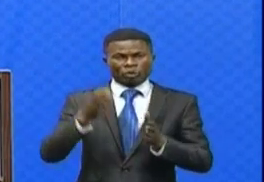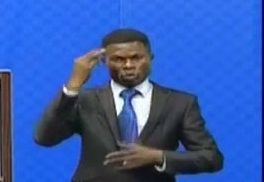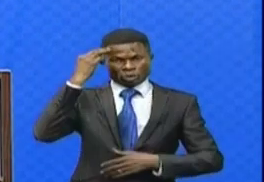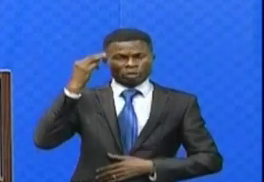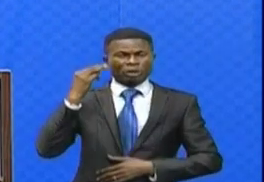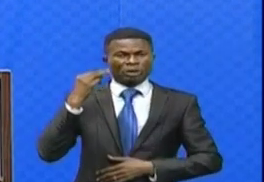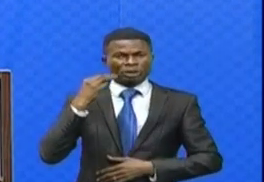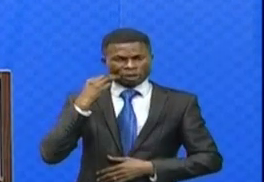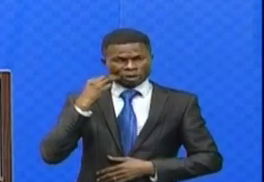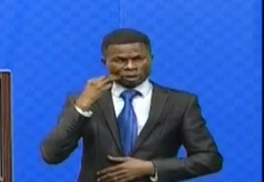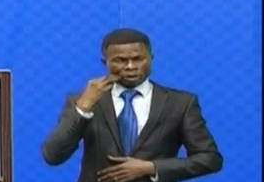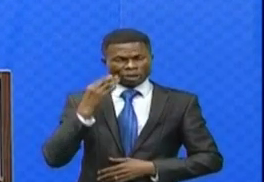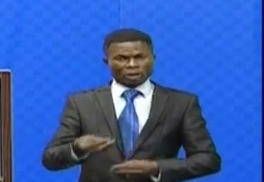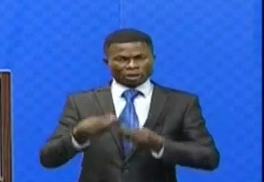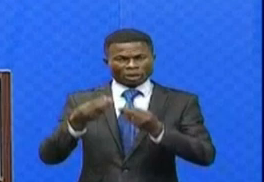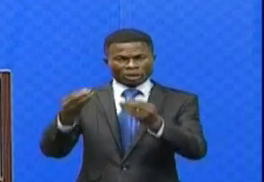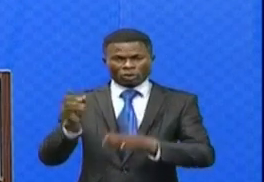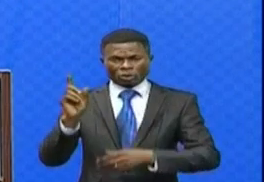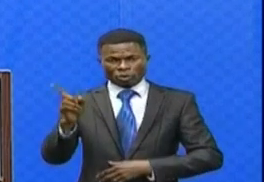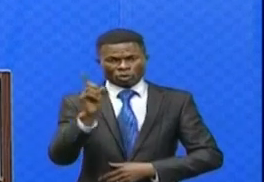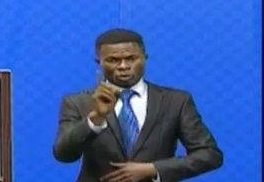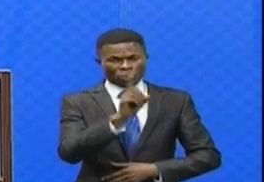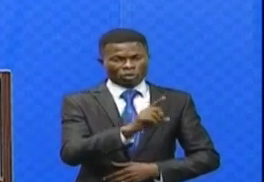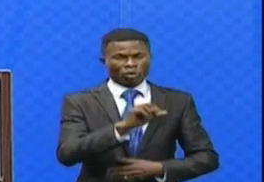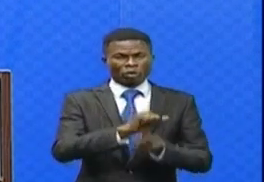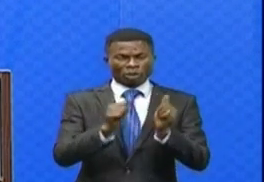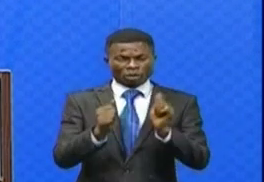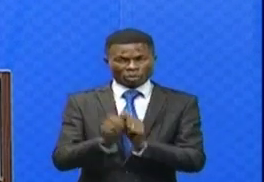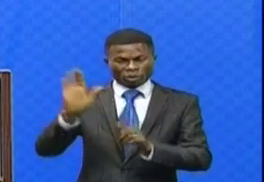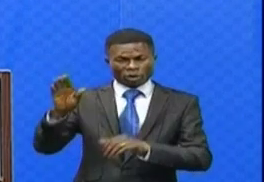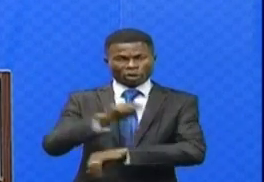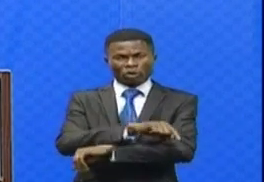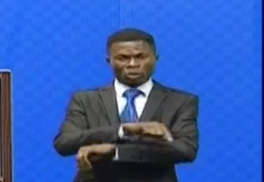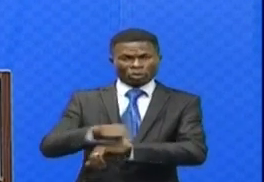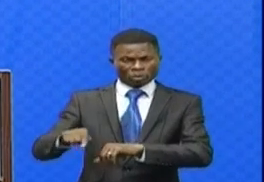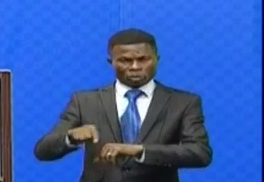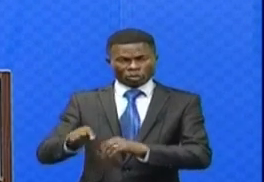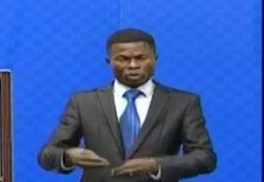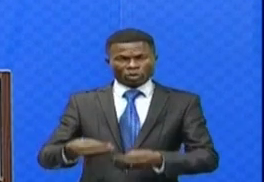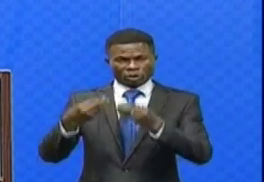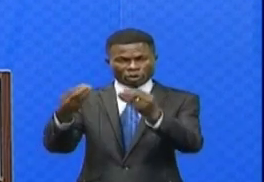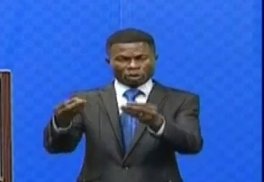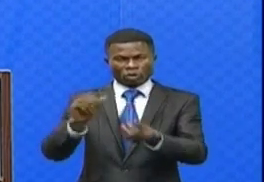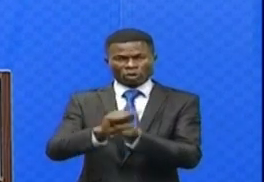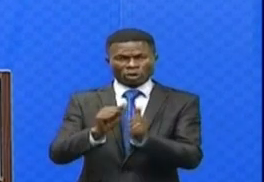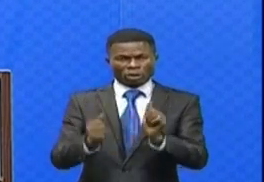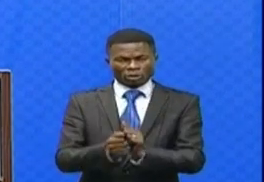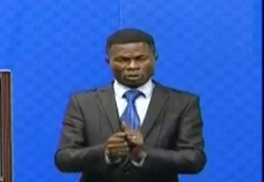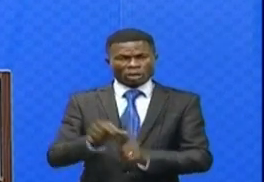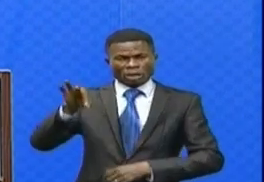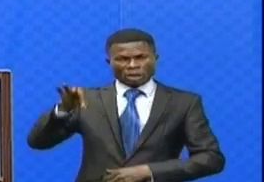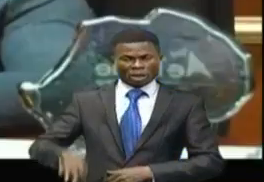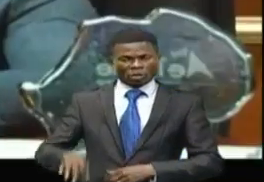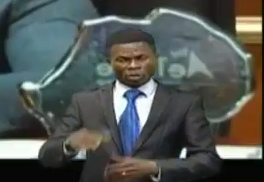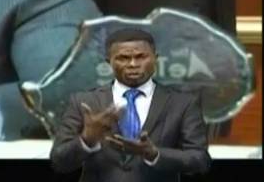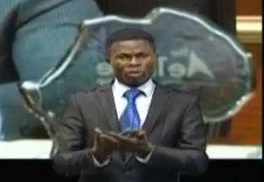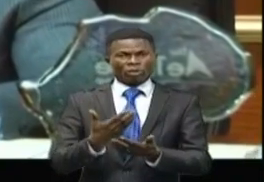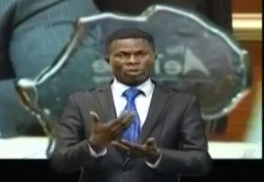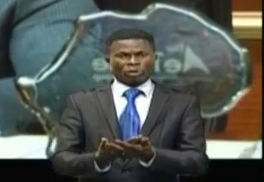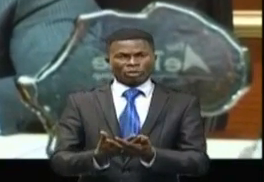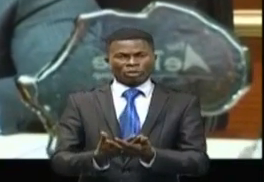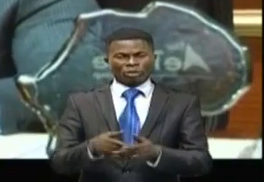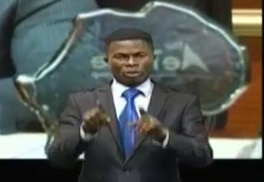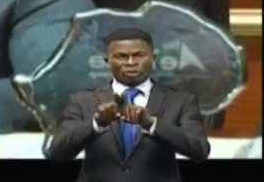ont été chargés chacun en ce qui le concerne d'accorder à cette question le bénéfice de l'urgence et